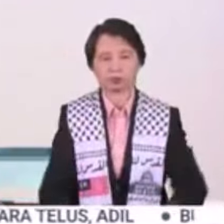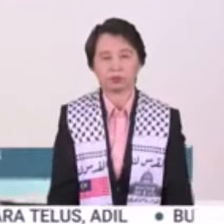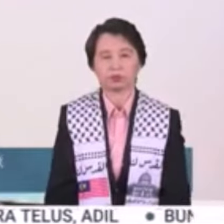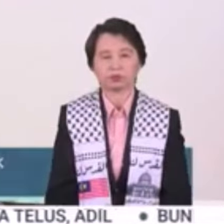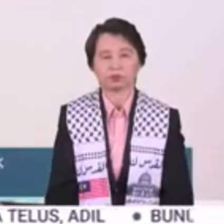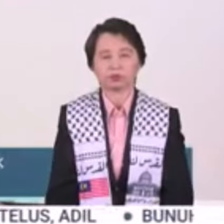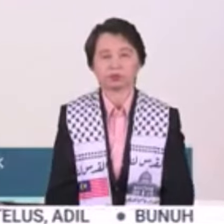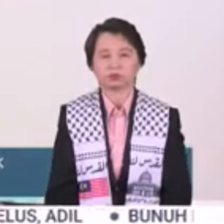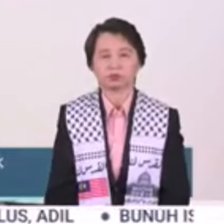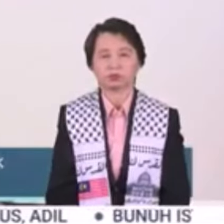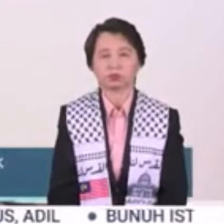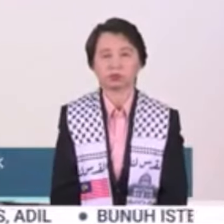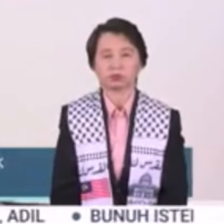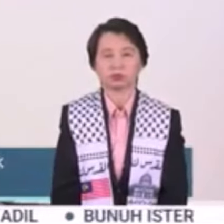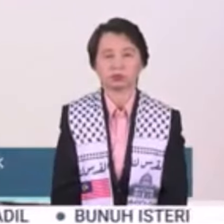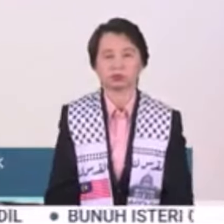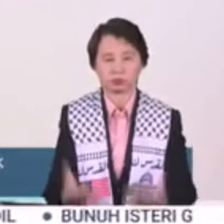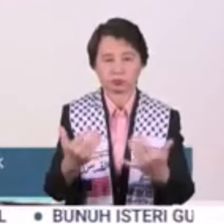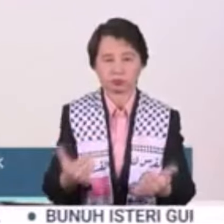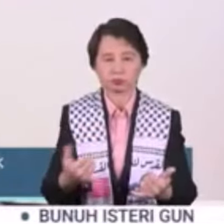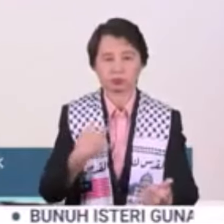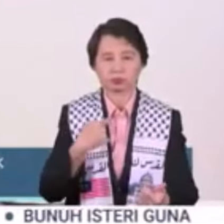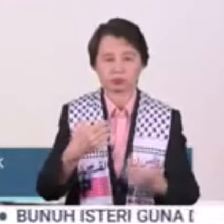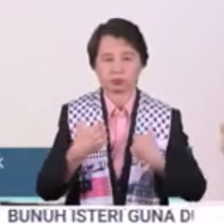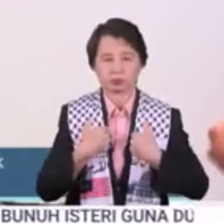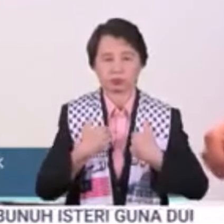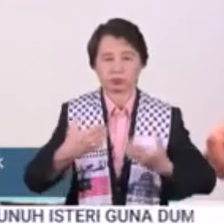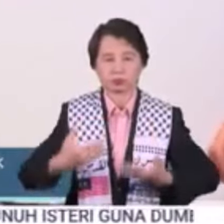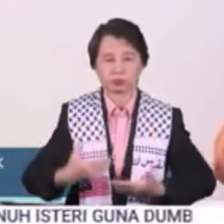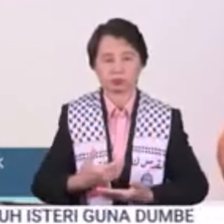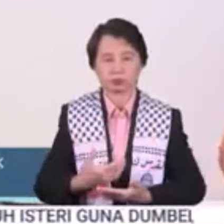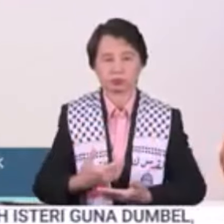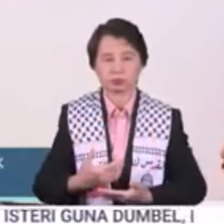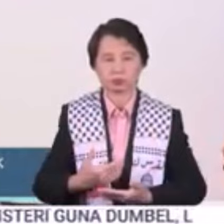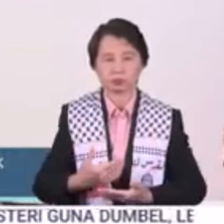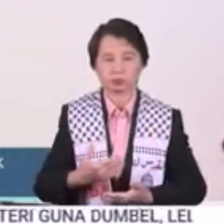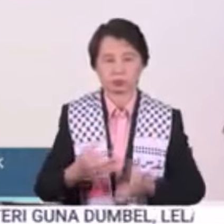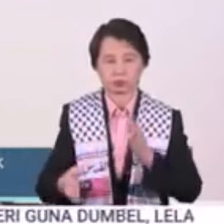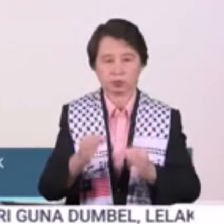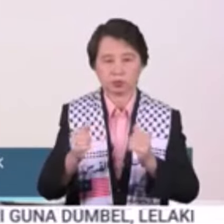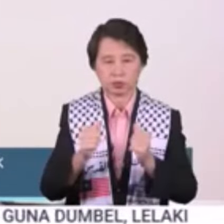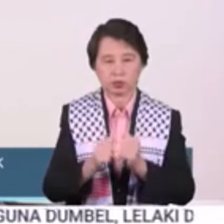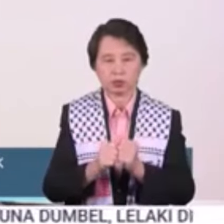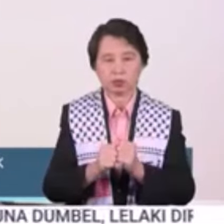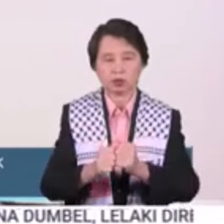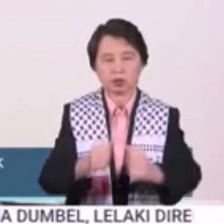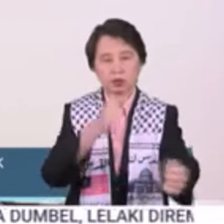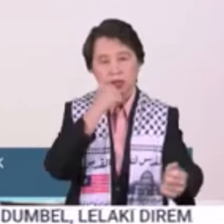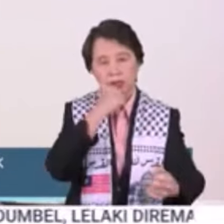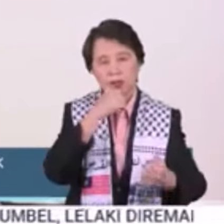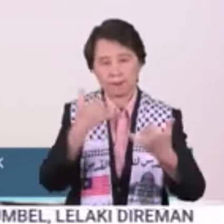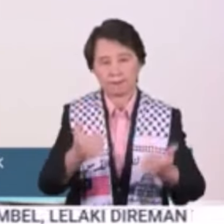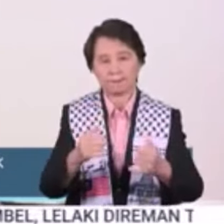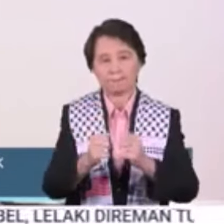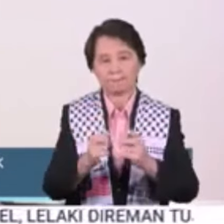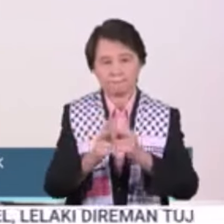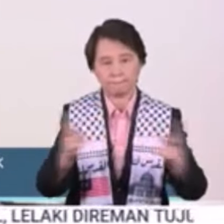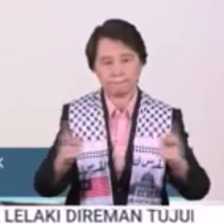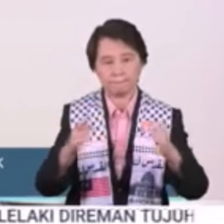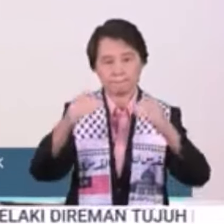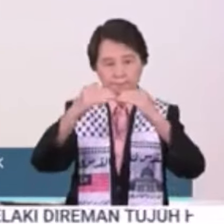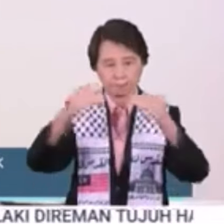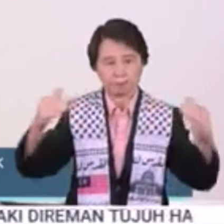now the new leadership with a political system that is very